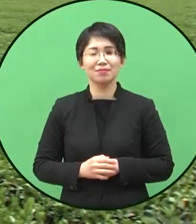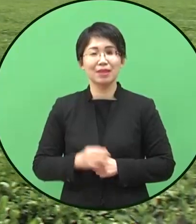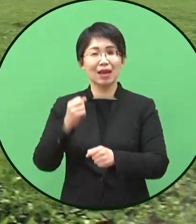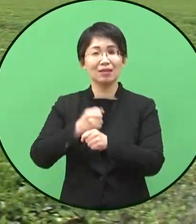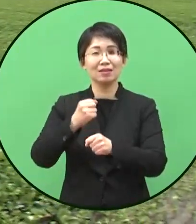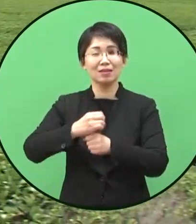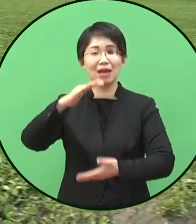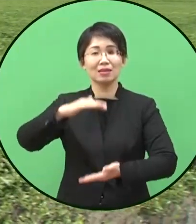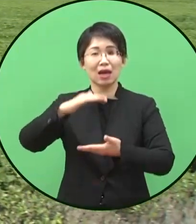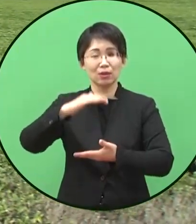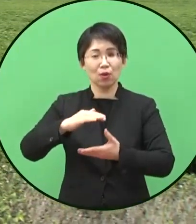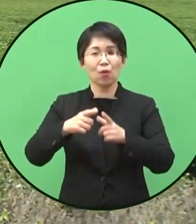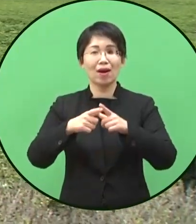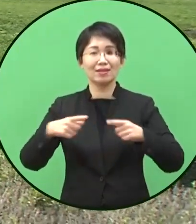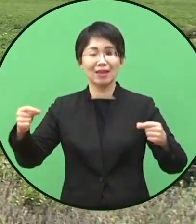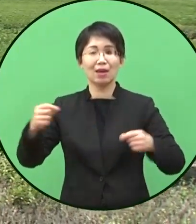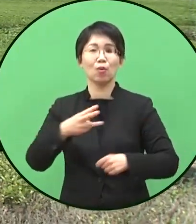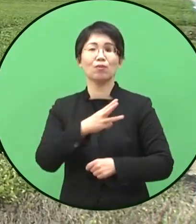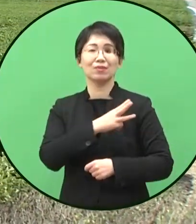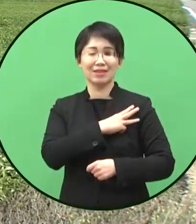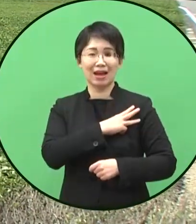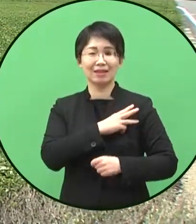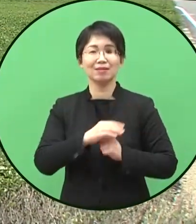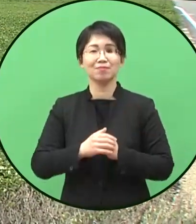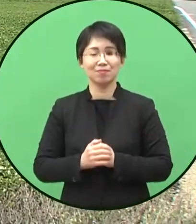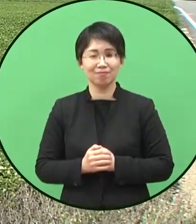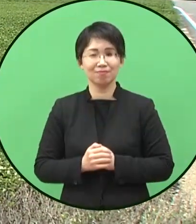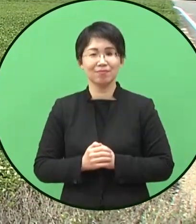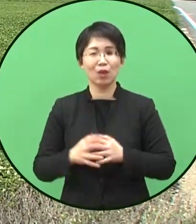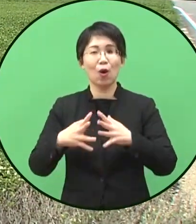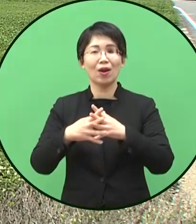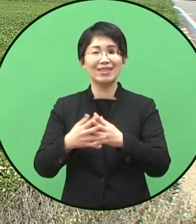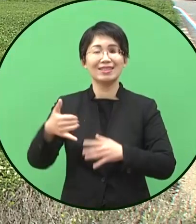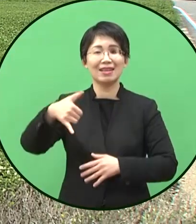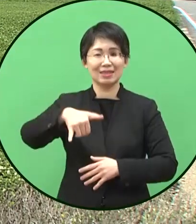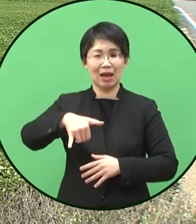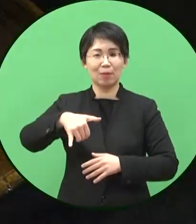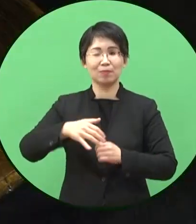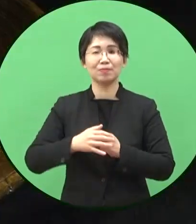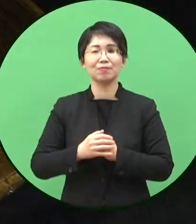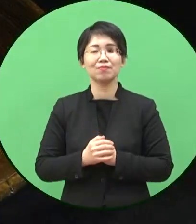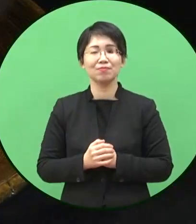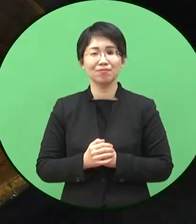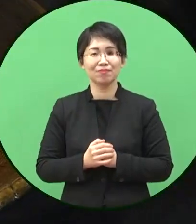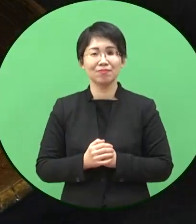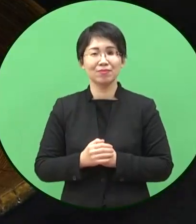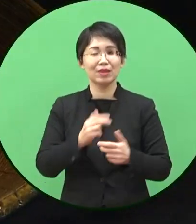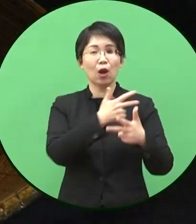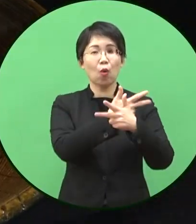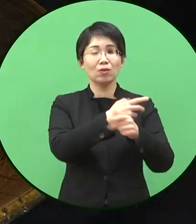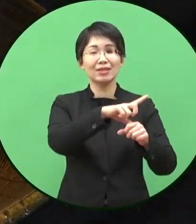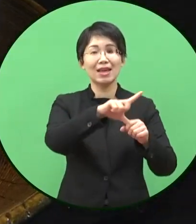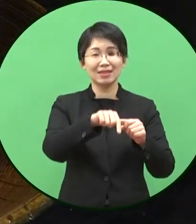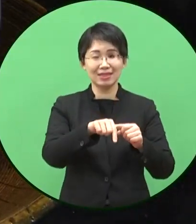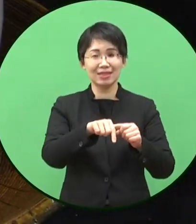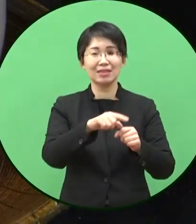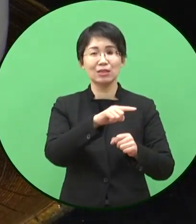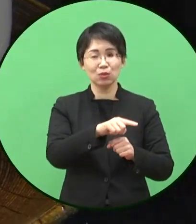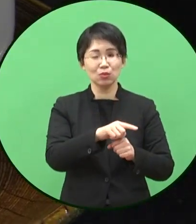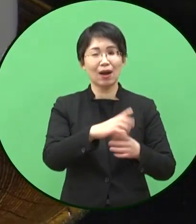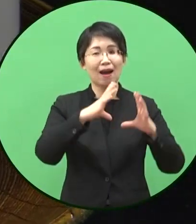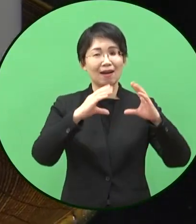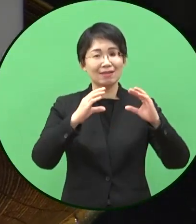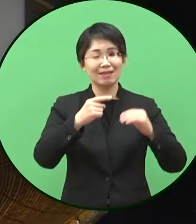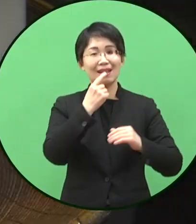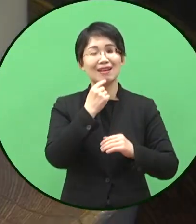生産量全国3位、お茶どころ三重の伊勢茶。北西地域ではまろやか